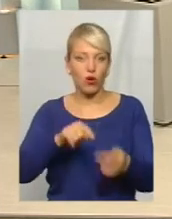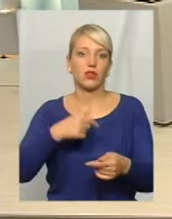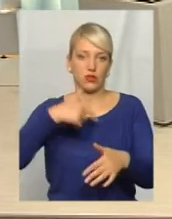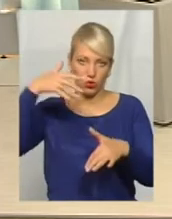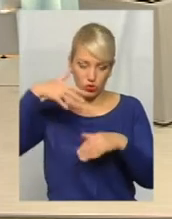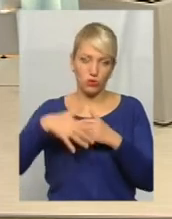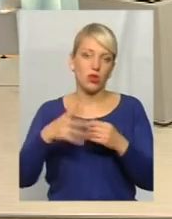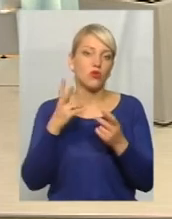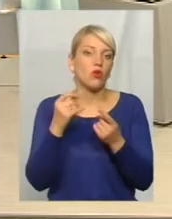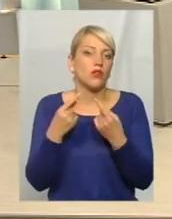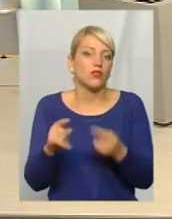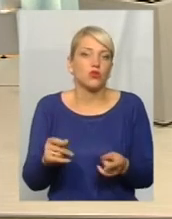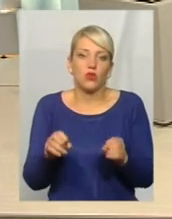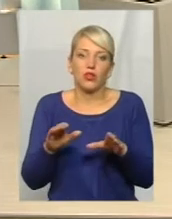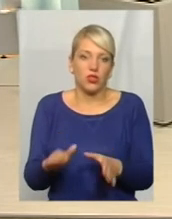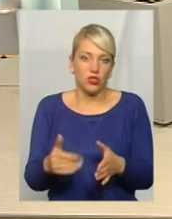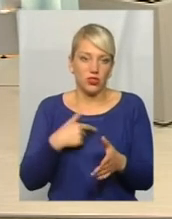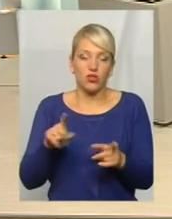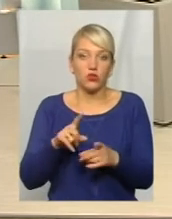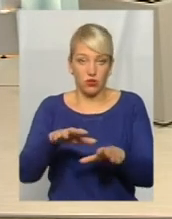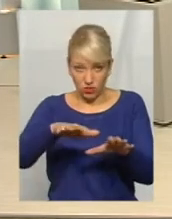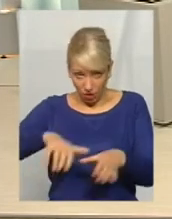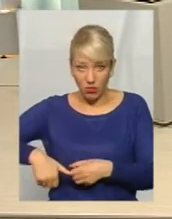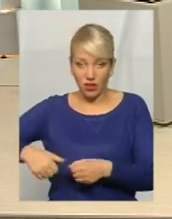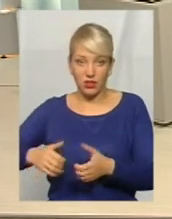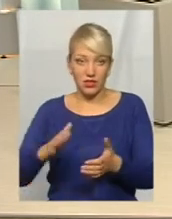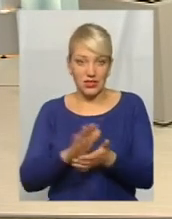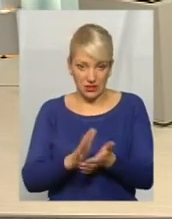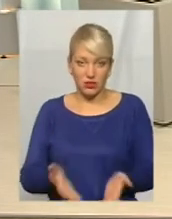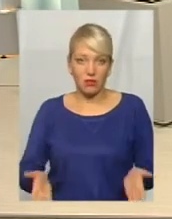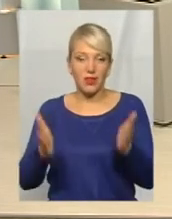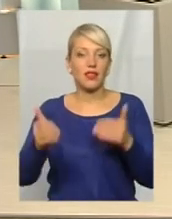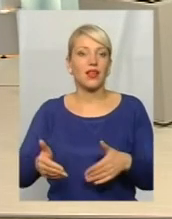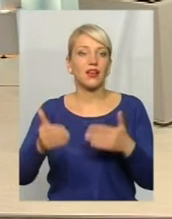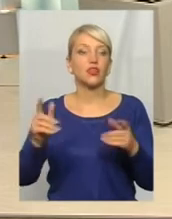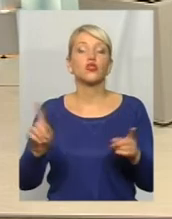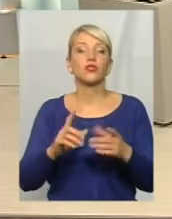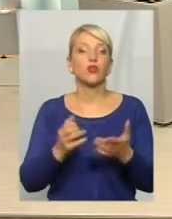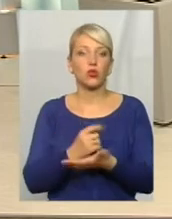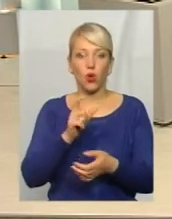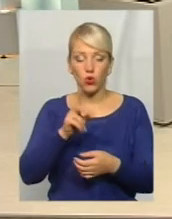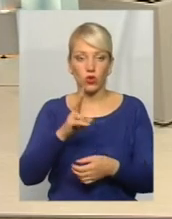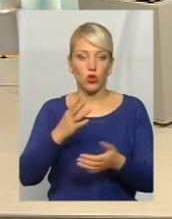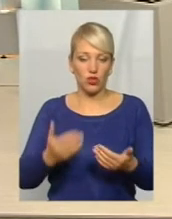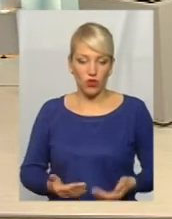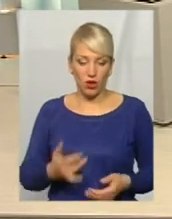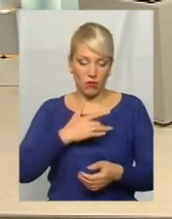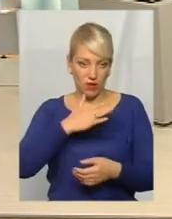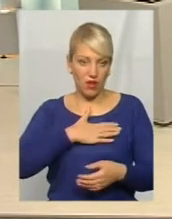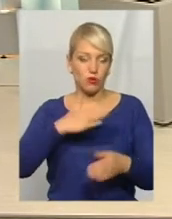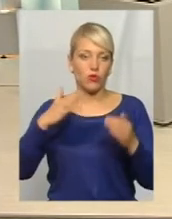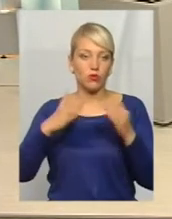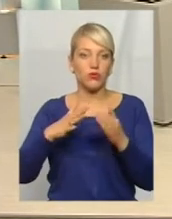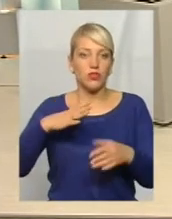Але іншого рішення – забрати взагалі смітники. Тобто виходить, що цим людям, які живуть в приватному будинку, їм